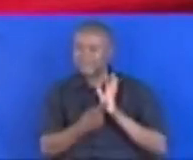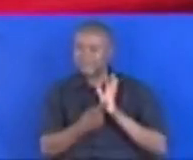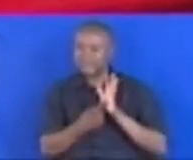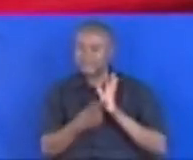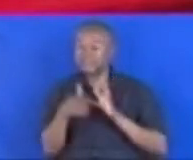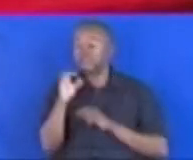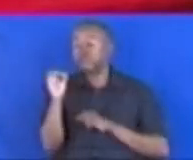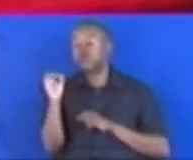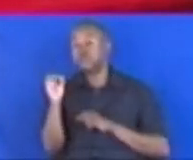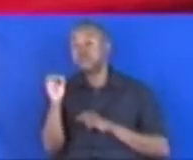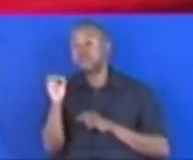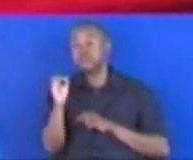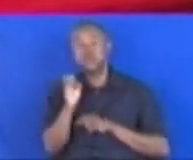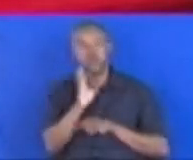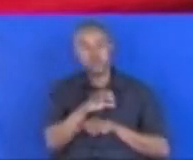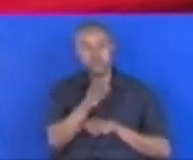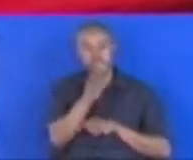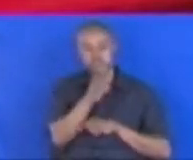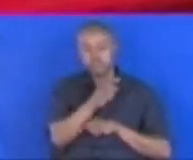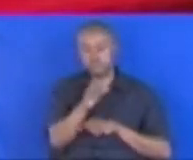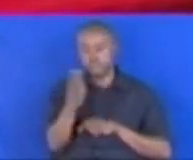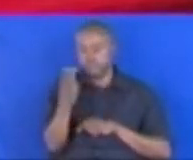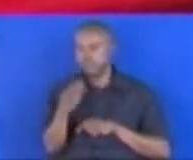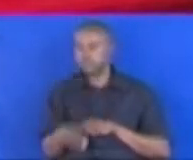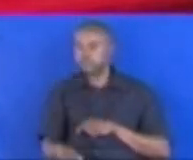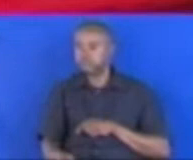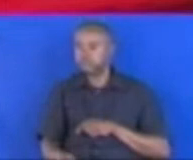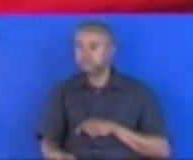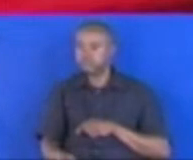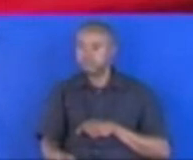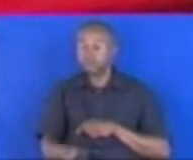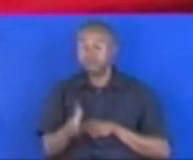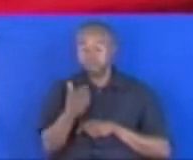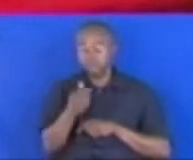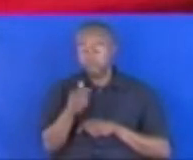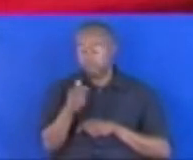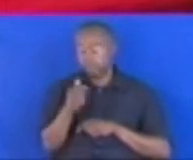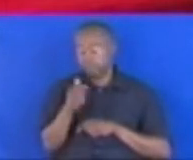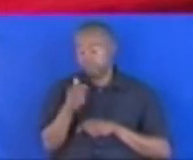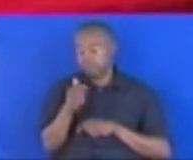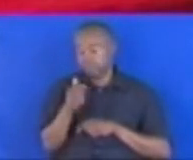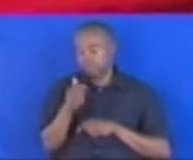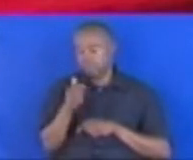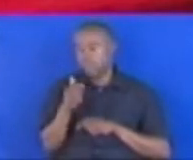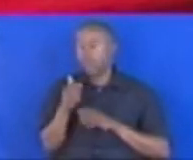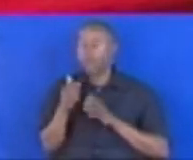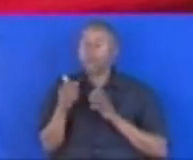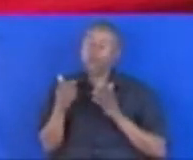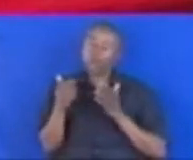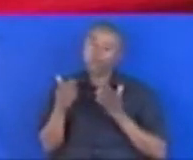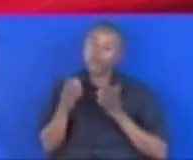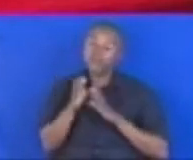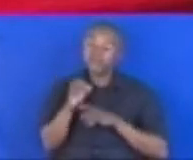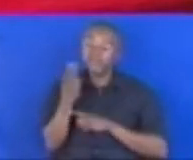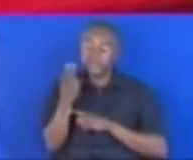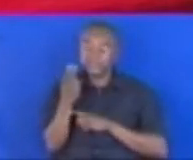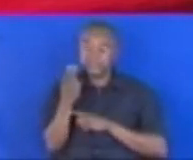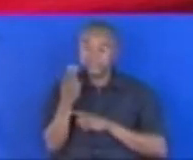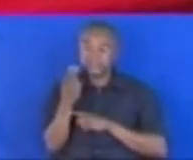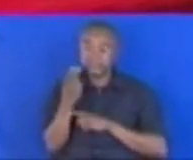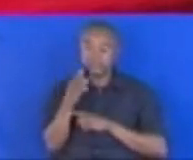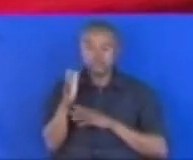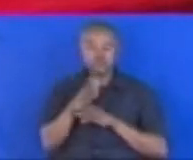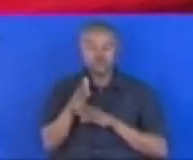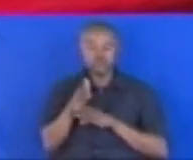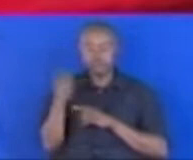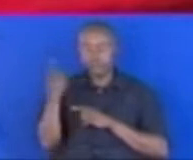6.40% mwaka 2021-2022. Na kipengele cha pili ni bajeti ya maendeleo ya fungu namba 52 dhidi ya bajeti ya